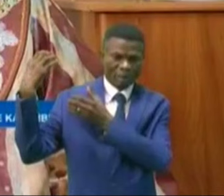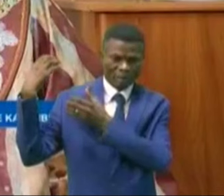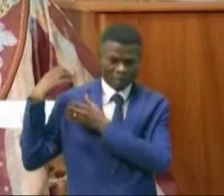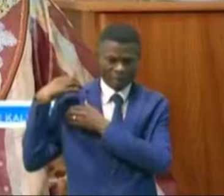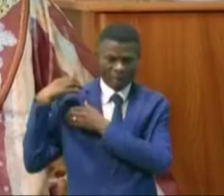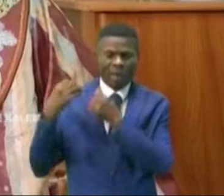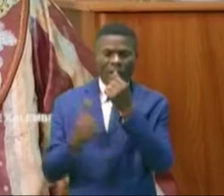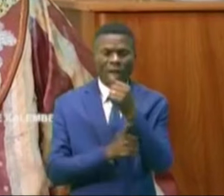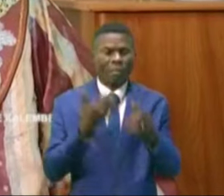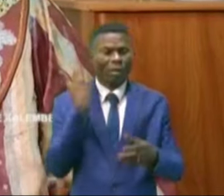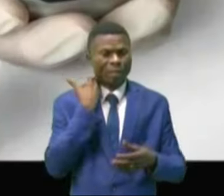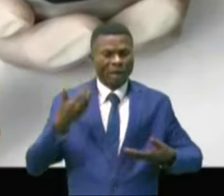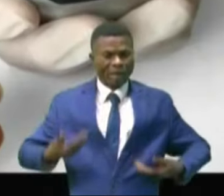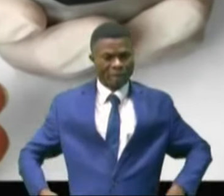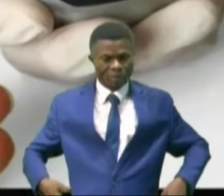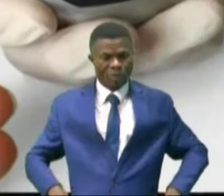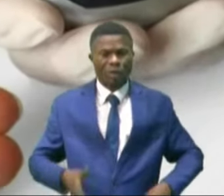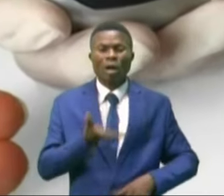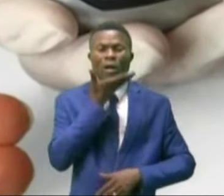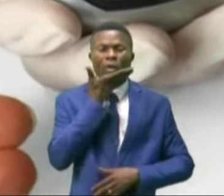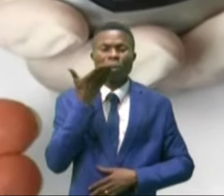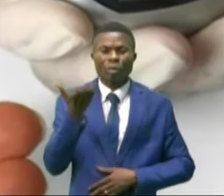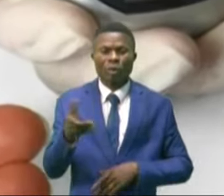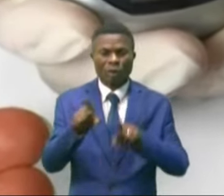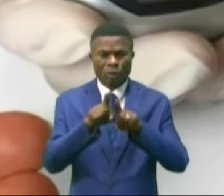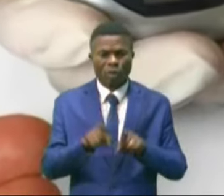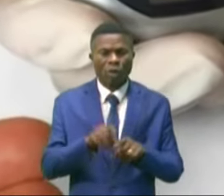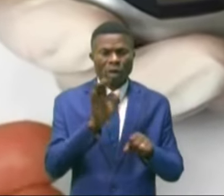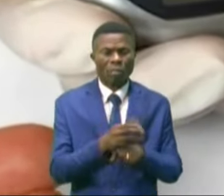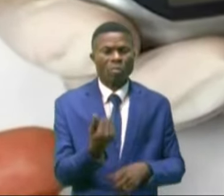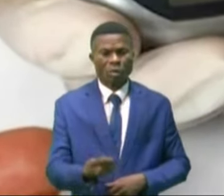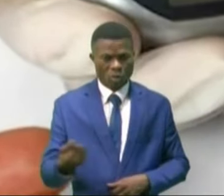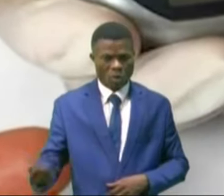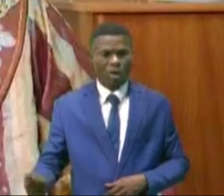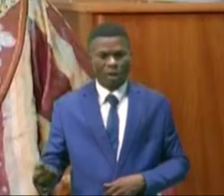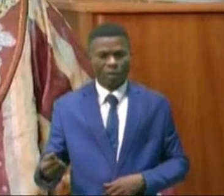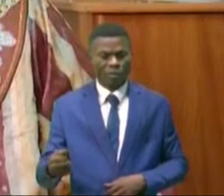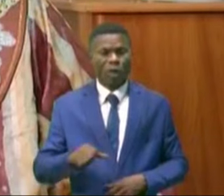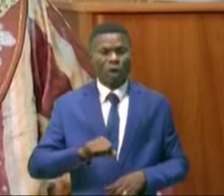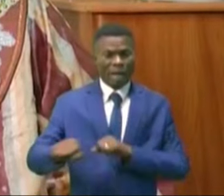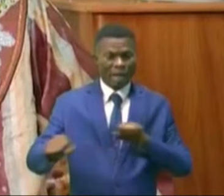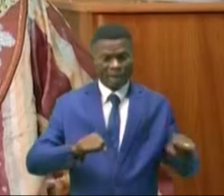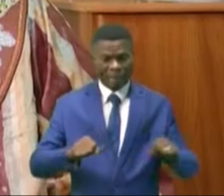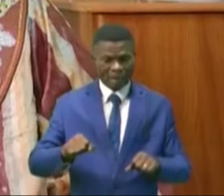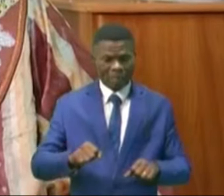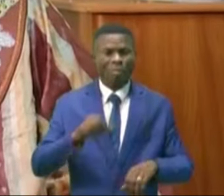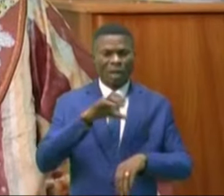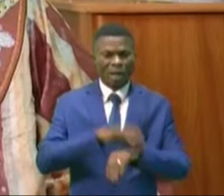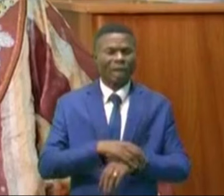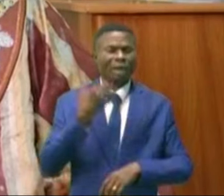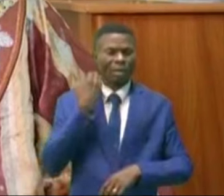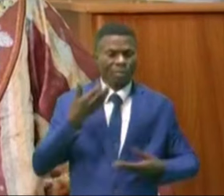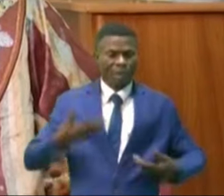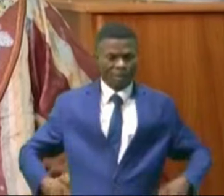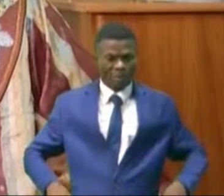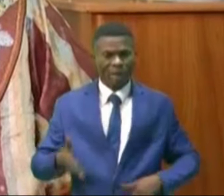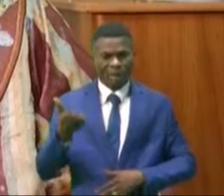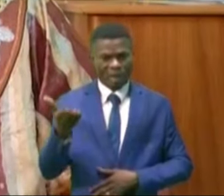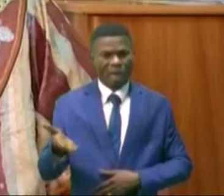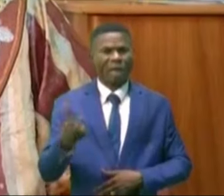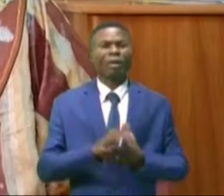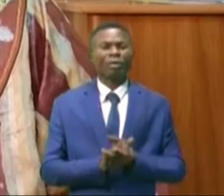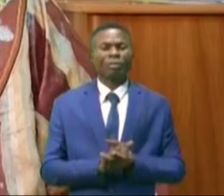les diabétiques adultes, il y a aussi beaucoup d'enfants qui ont été testés et chez qui on a diagnostiqué le